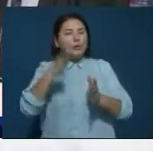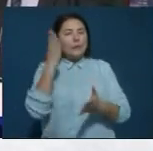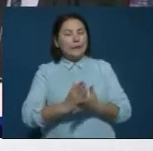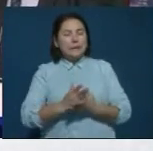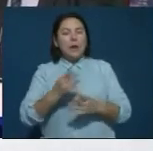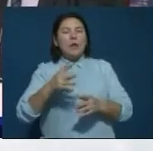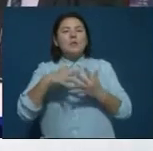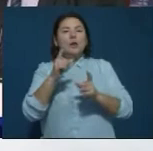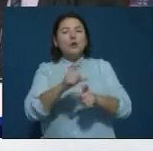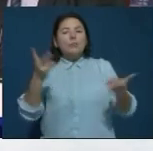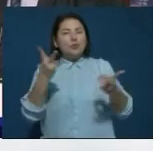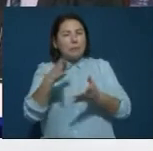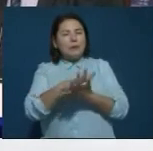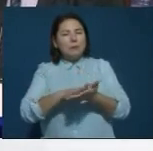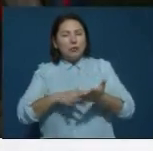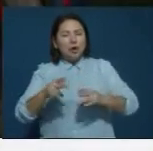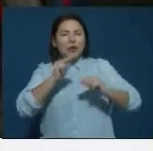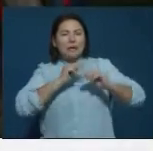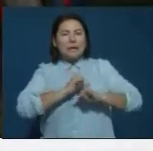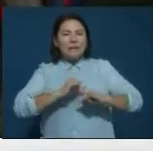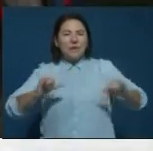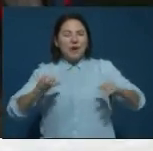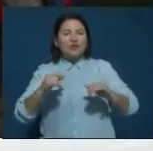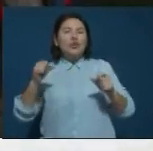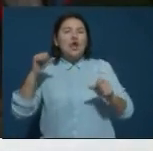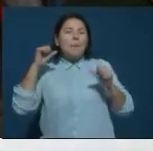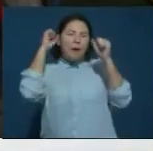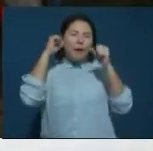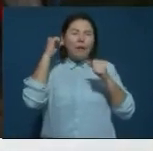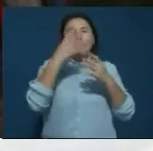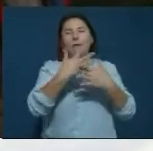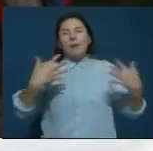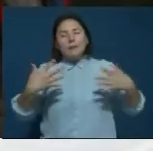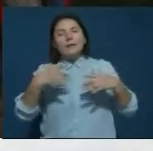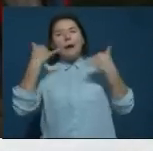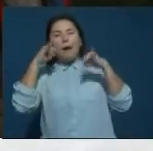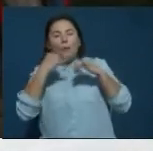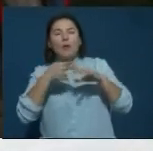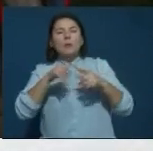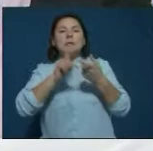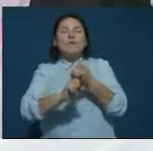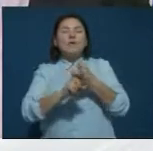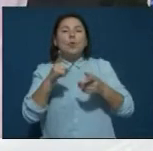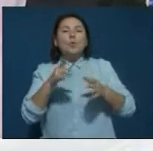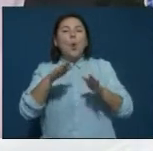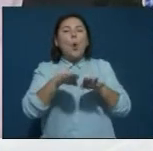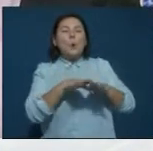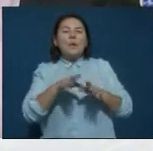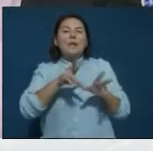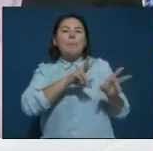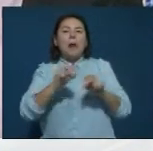сейча нам необходимо продолжать активно развивать животноводства ведь а традиционные отрасли сельского хозяйства зависит уровень благосостояния